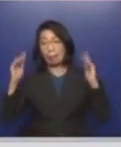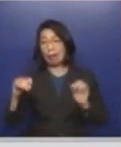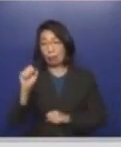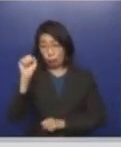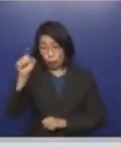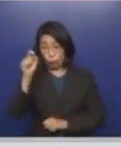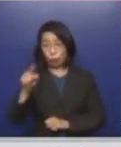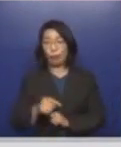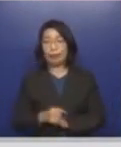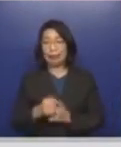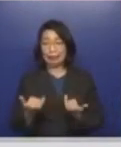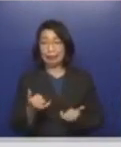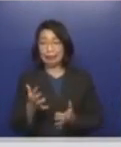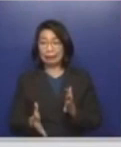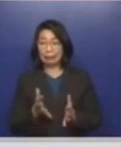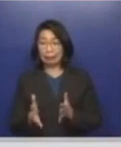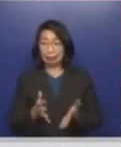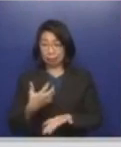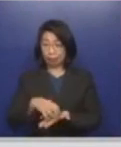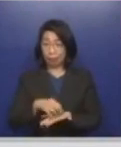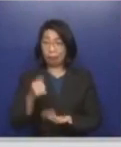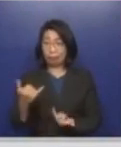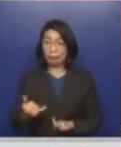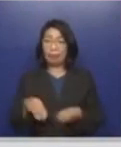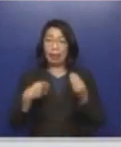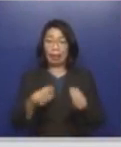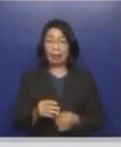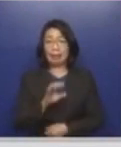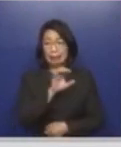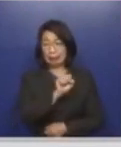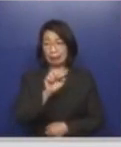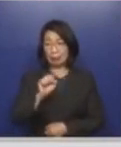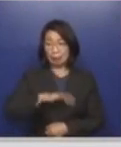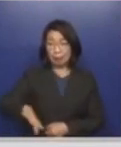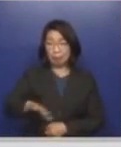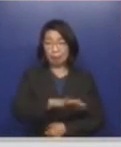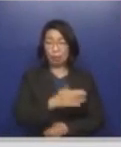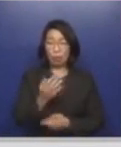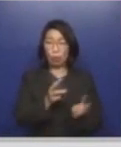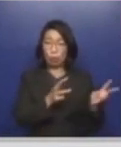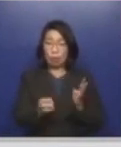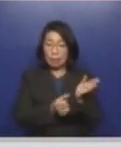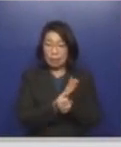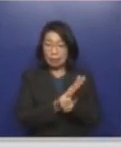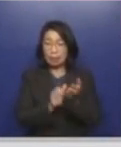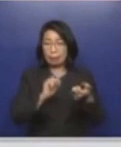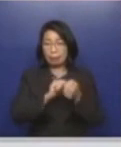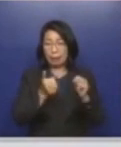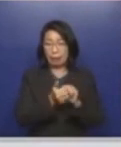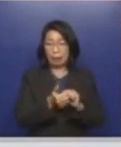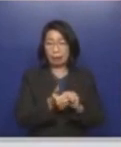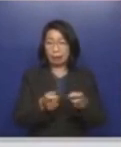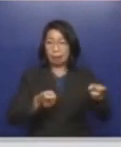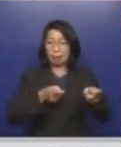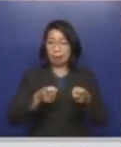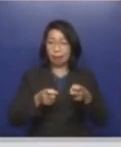วาจาซึ่งเป็นการเสนอเรื่องขอให้สภาผู้แทนราษฎรพิจารณาหาแนวทางและมาตรการแก้ไขปัญหาการ